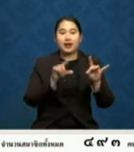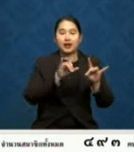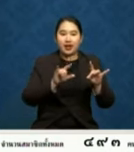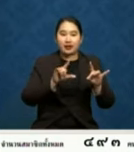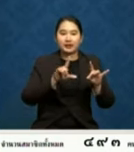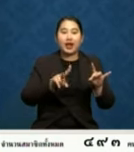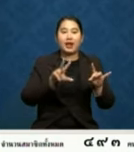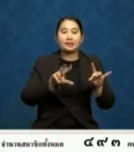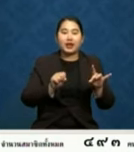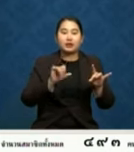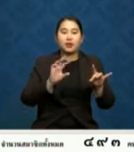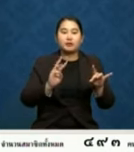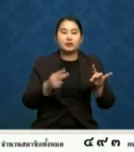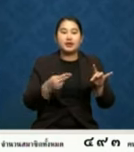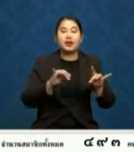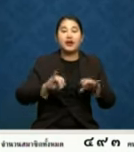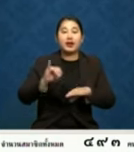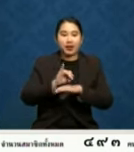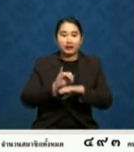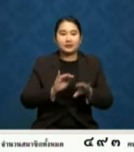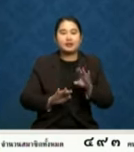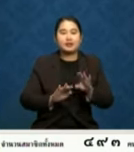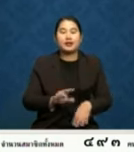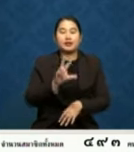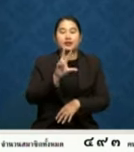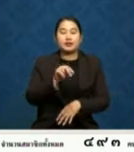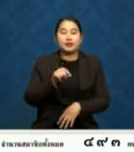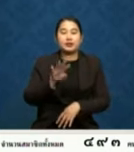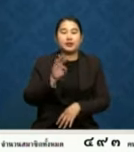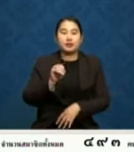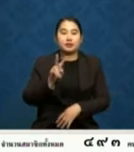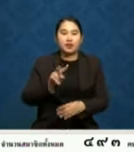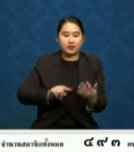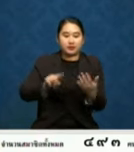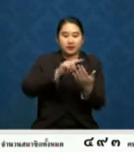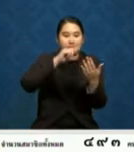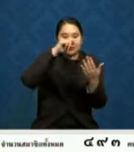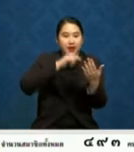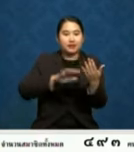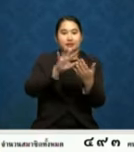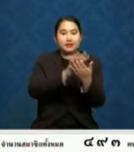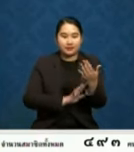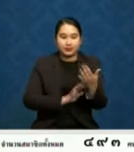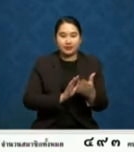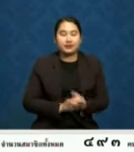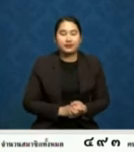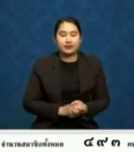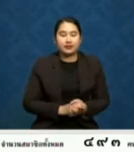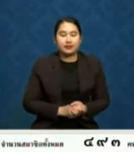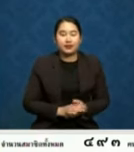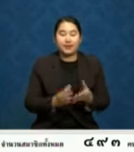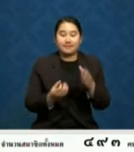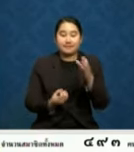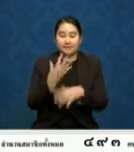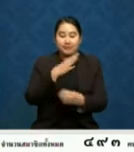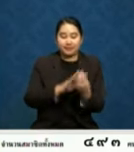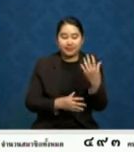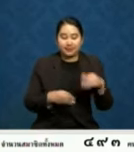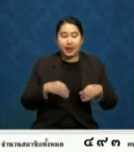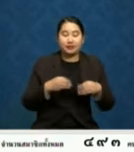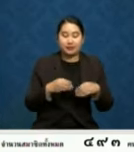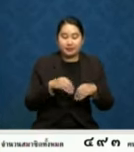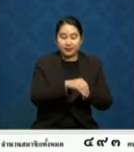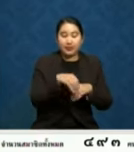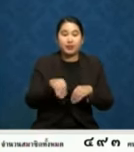360,000ไร่คิดเป็นร้อยละ30.4ของพื้นที่ประเทศไทยในการปลูกป่าและพื้